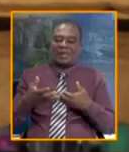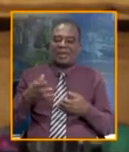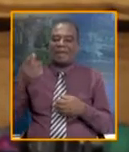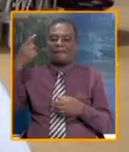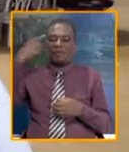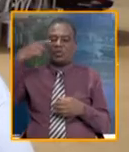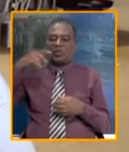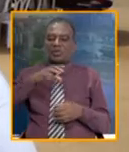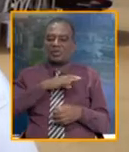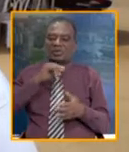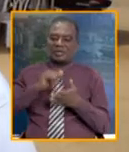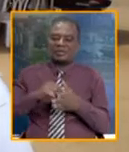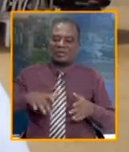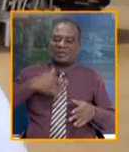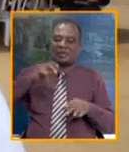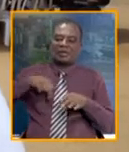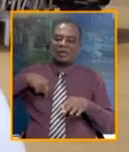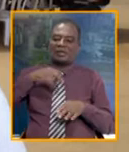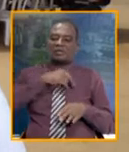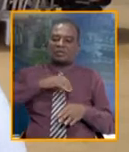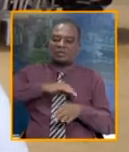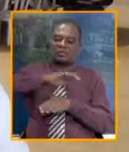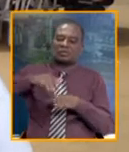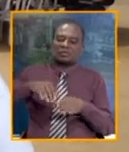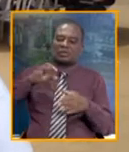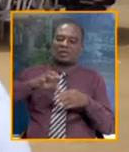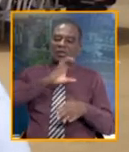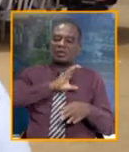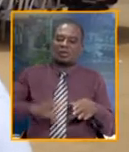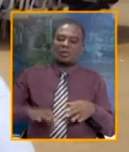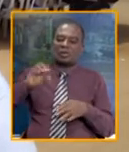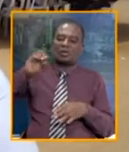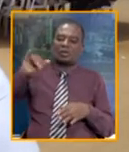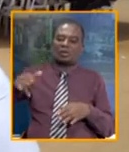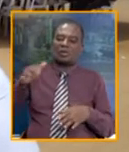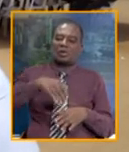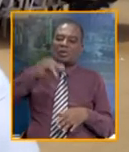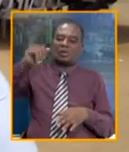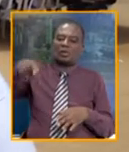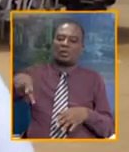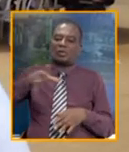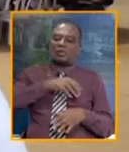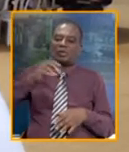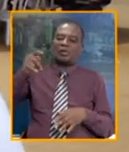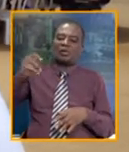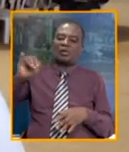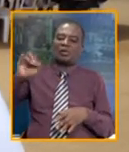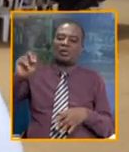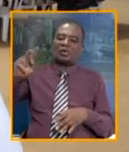cette série de sensibilisation, nous couvrons les communes de Cocody, Yopougon, Makori, Trècheville